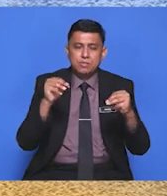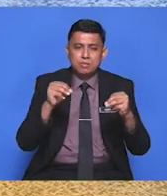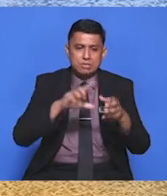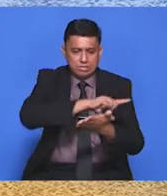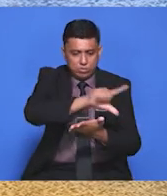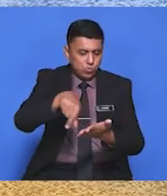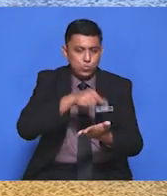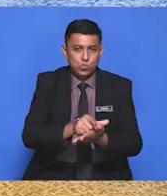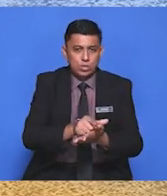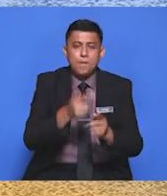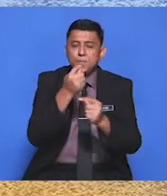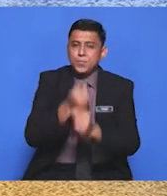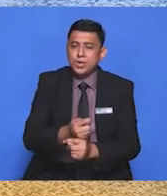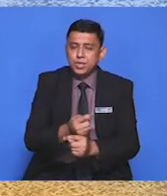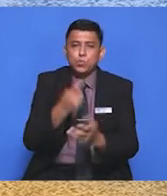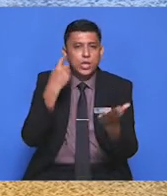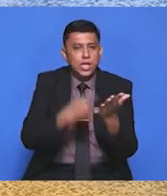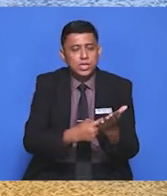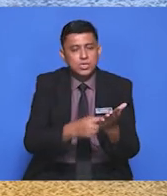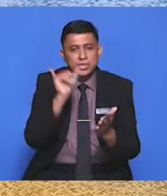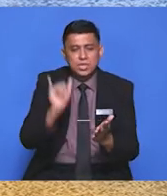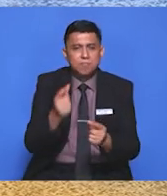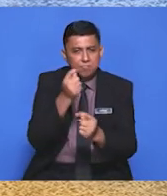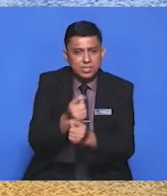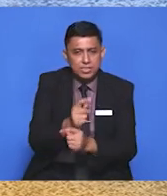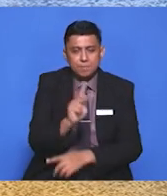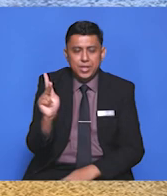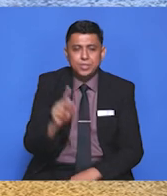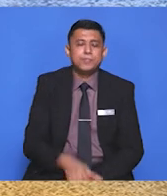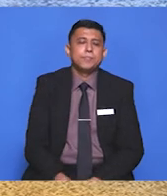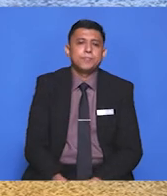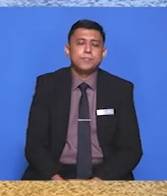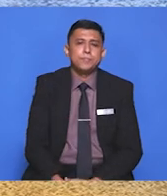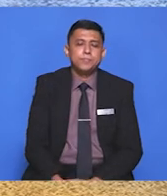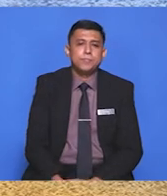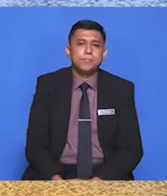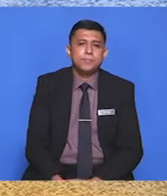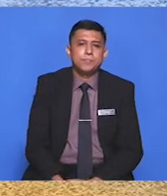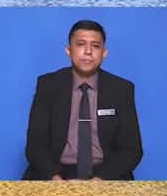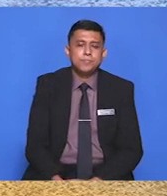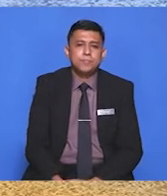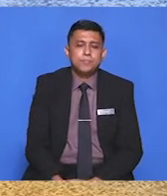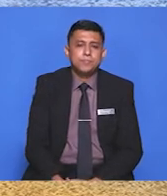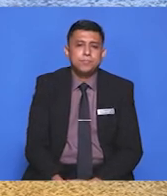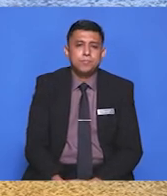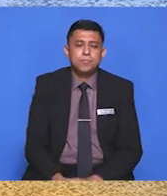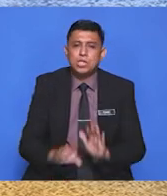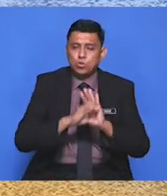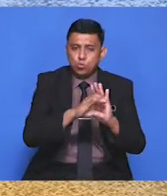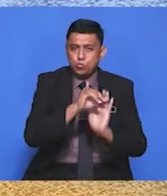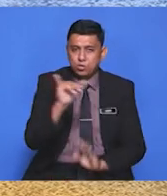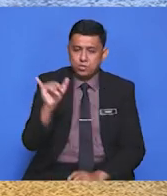keseluruhan untuk menentukan harga yang ditetapkan atau harga yang ditawarkan oleh syarikat.